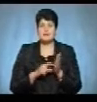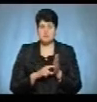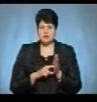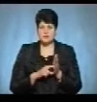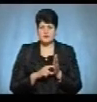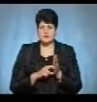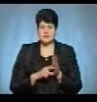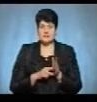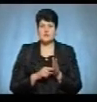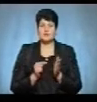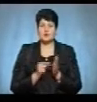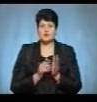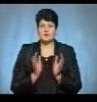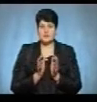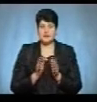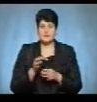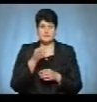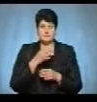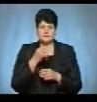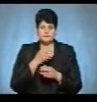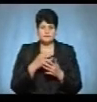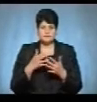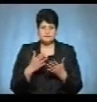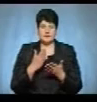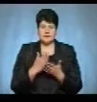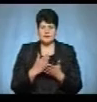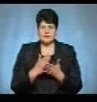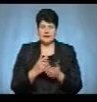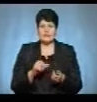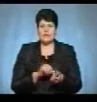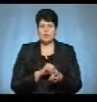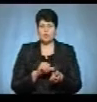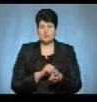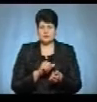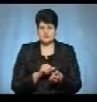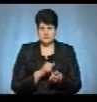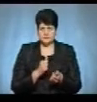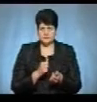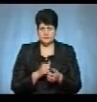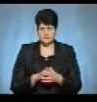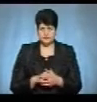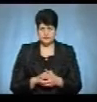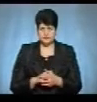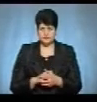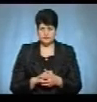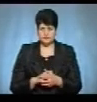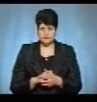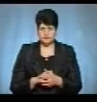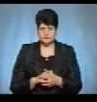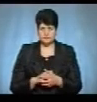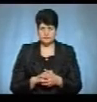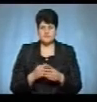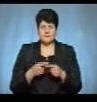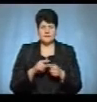з метою збереження лікарських речовин, які відносяться до наркотичних засобів та прекурсорів. А